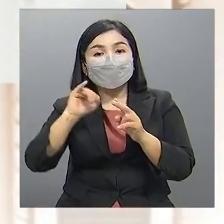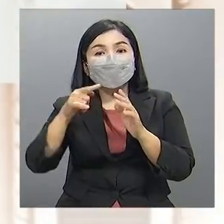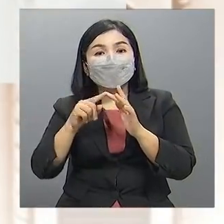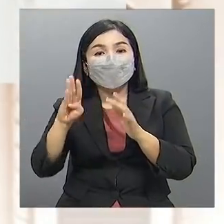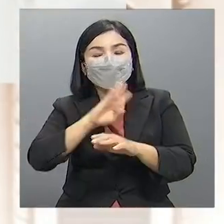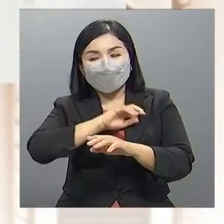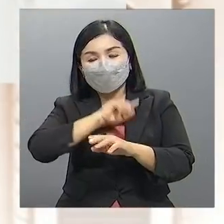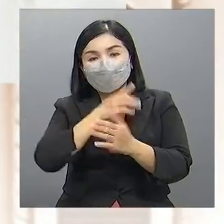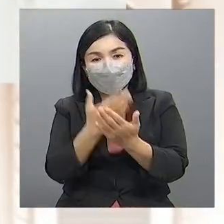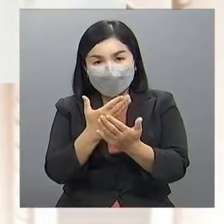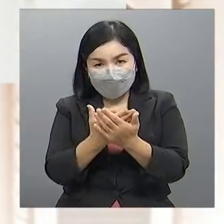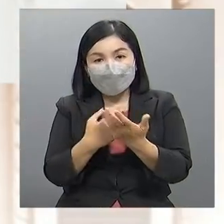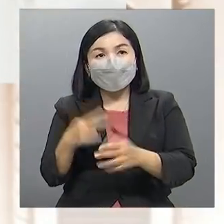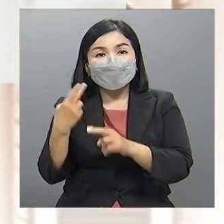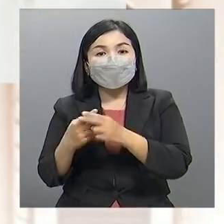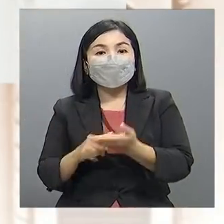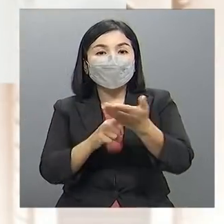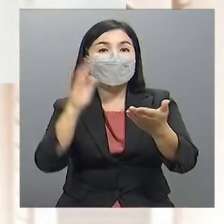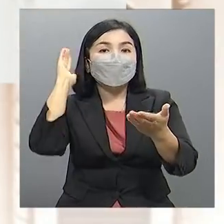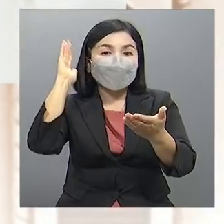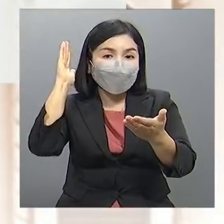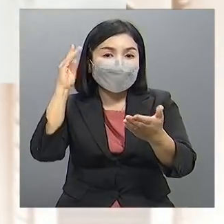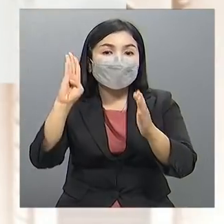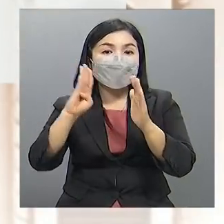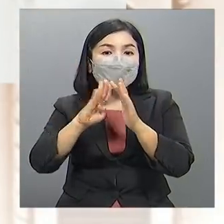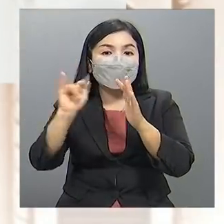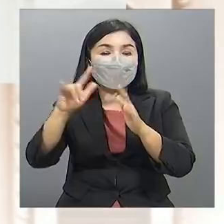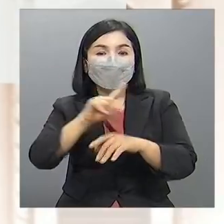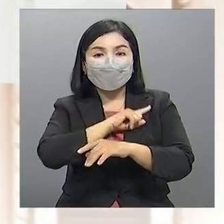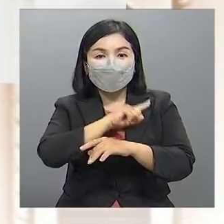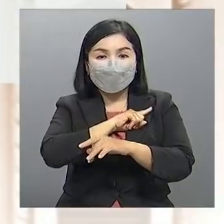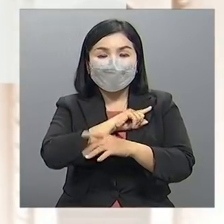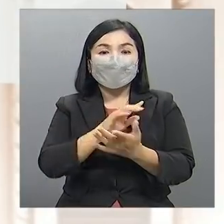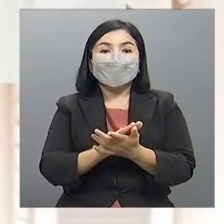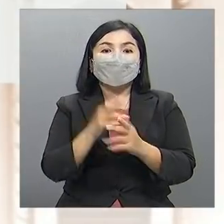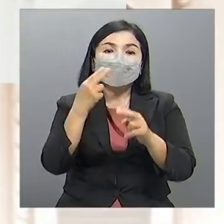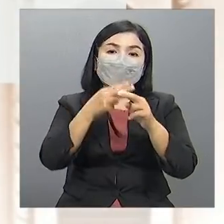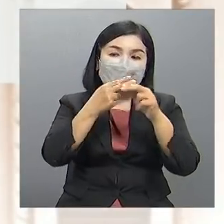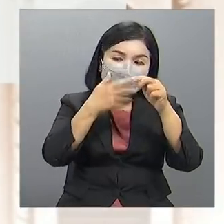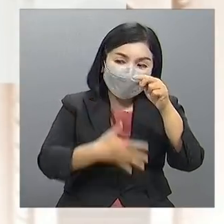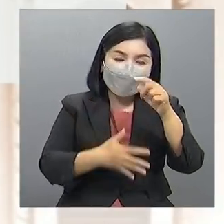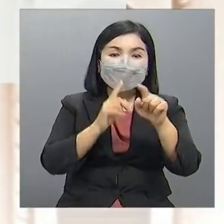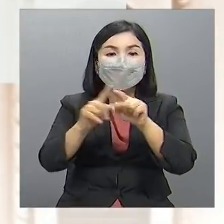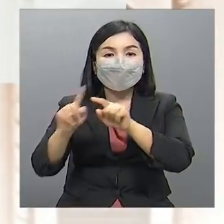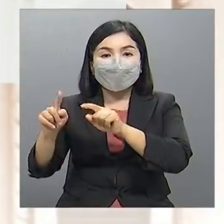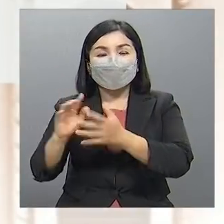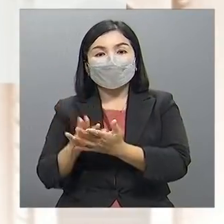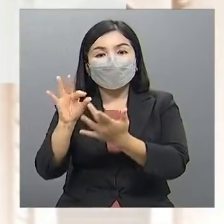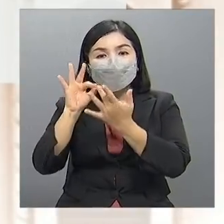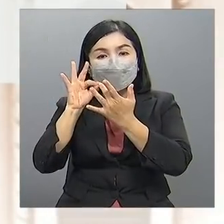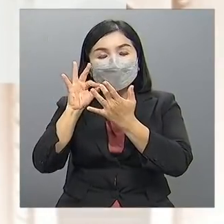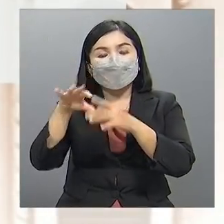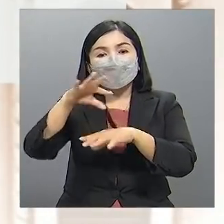พร้อมเสนอให้นายบุญสิงห์วรินทร์รักนะคะเป็นนายทะเบียนพรรคค่ะแล้วก็จะเลือกนายสถิระเผือกประพันธ์ส.ส.ชลบุรีเป็นโฆษกพรรค